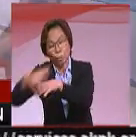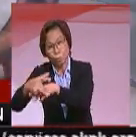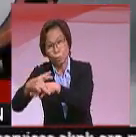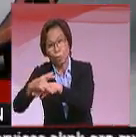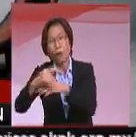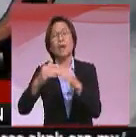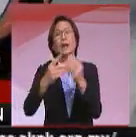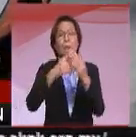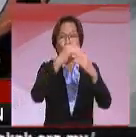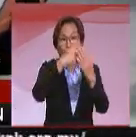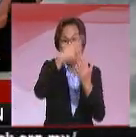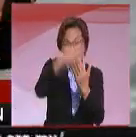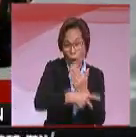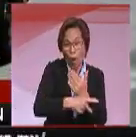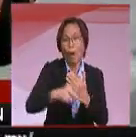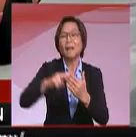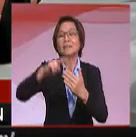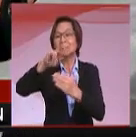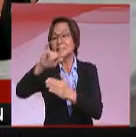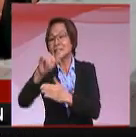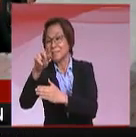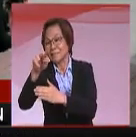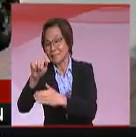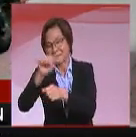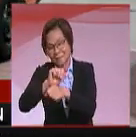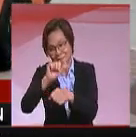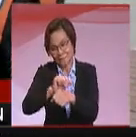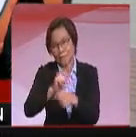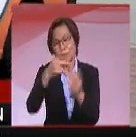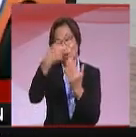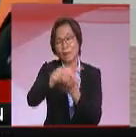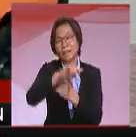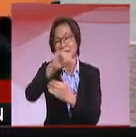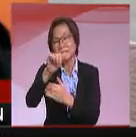di bawah inisiatif Jana Kerja.